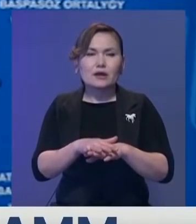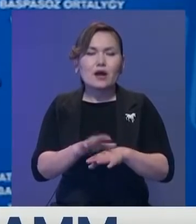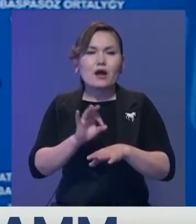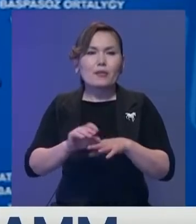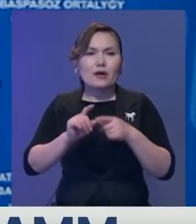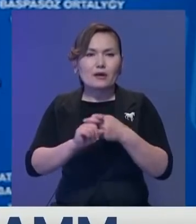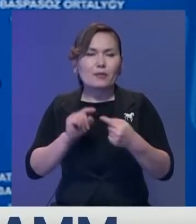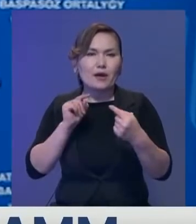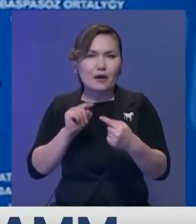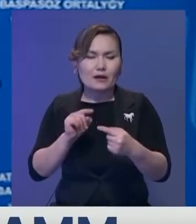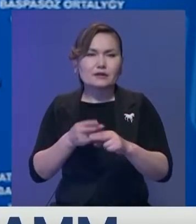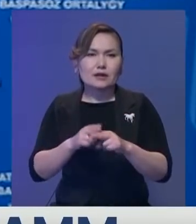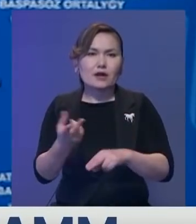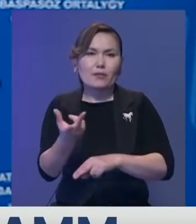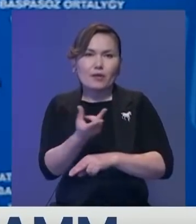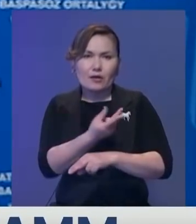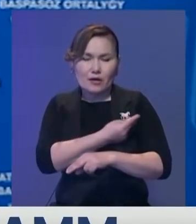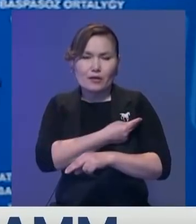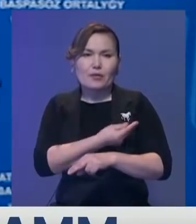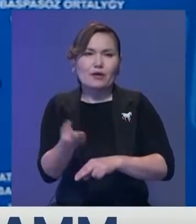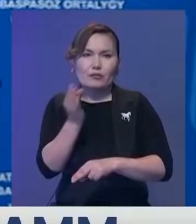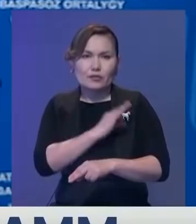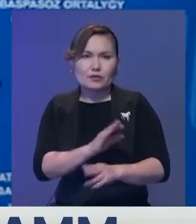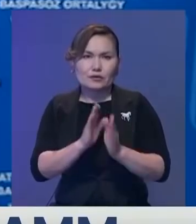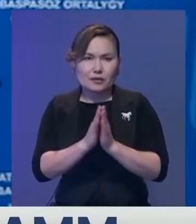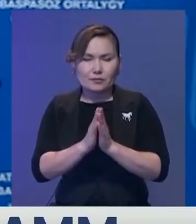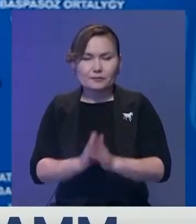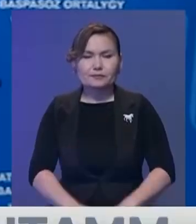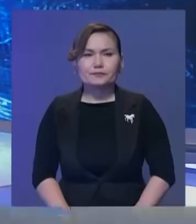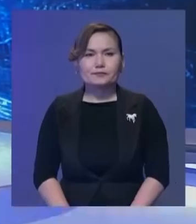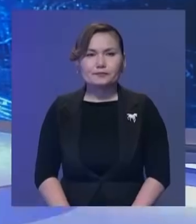коронавирус індетке қарсы шараларды күшейтуге шақырамын.